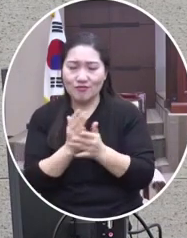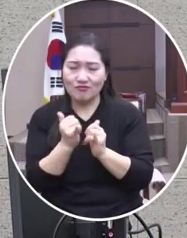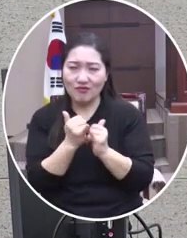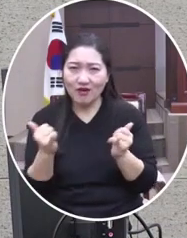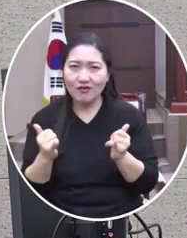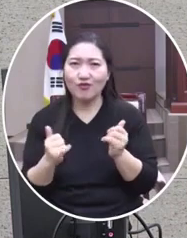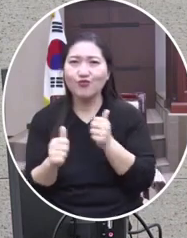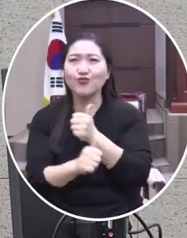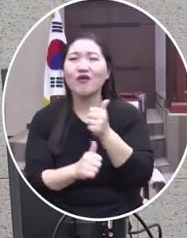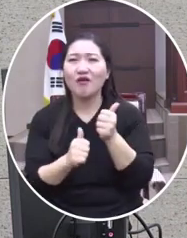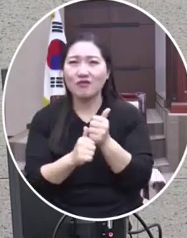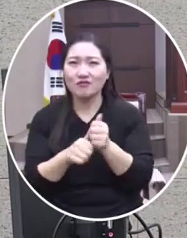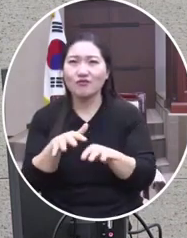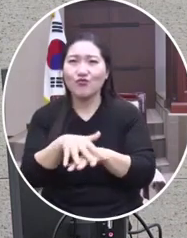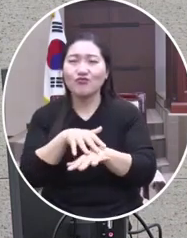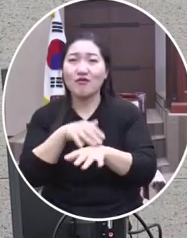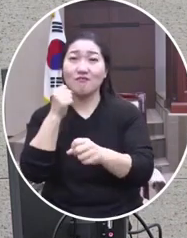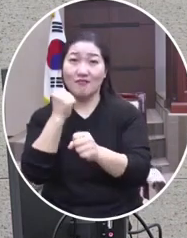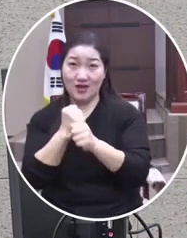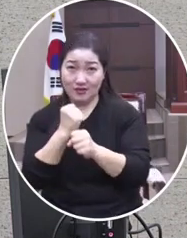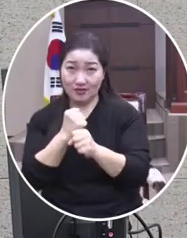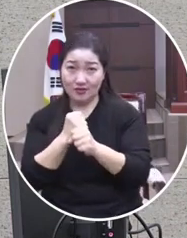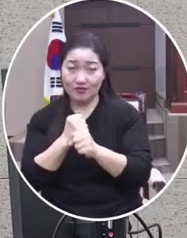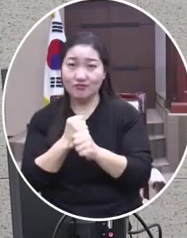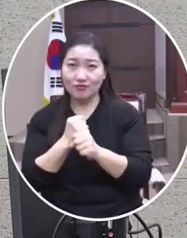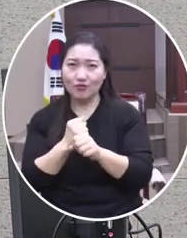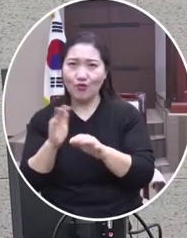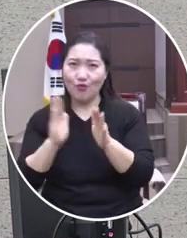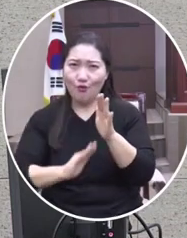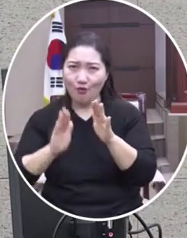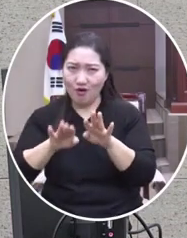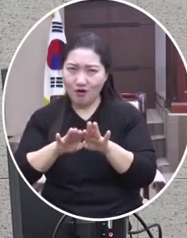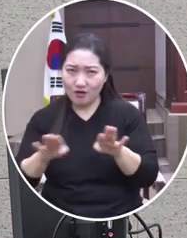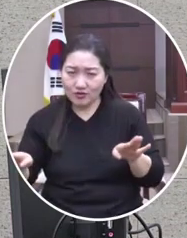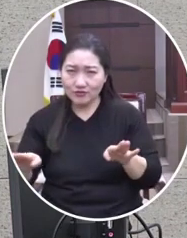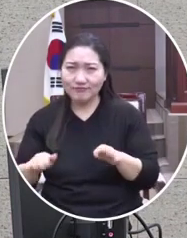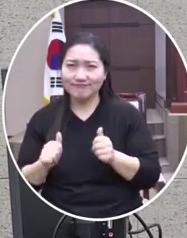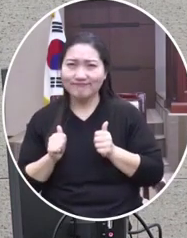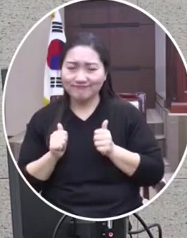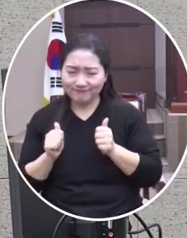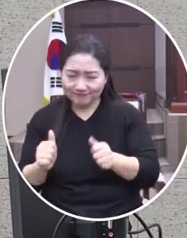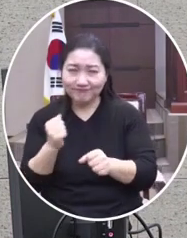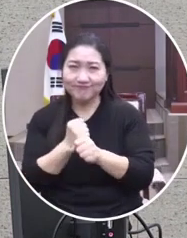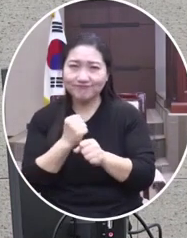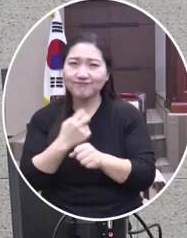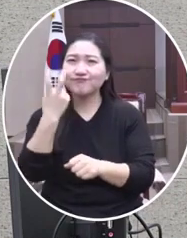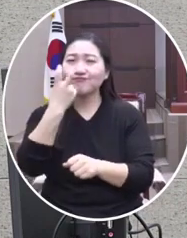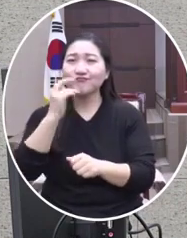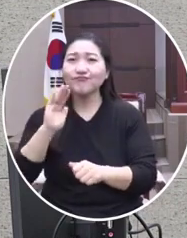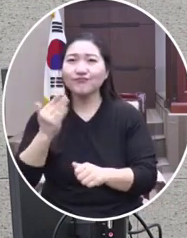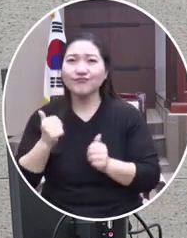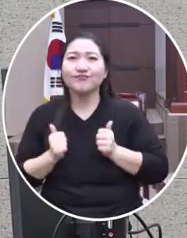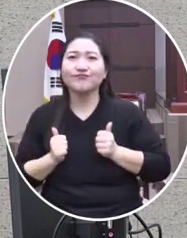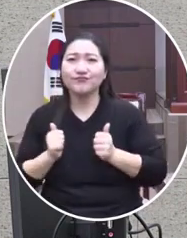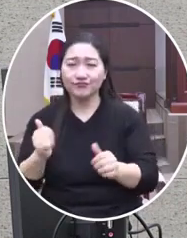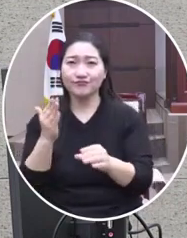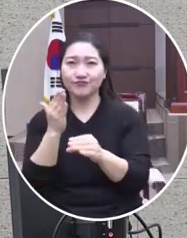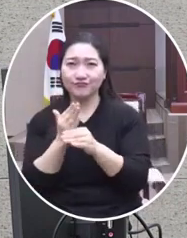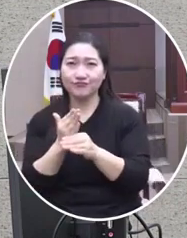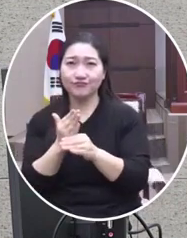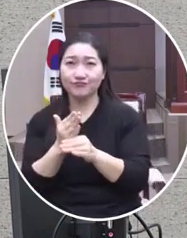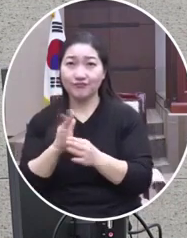결산검사 위원을 구성하였으며 공정하고 충실한 결산 검사가 될 수 있도록 노력하고